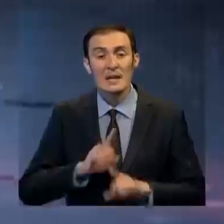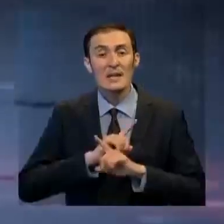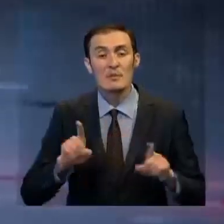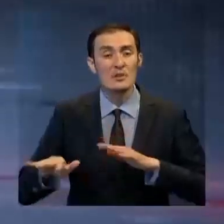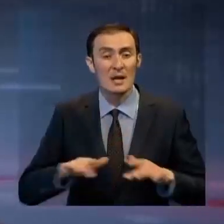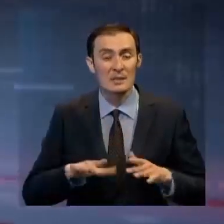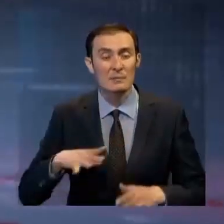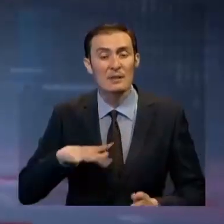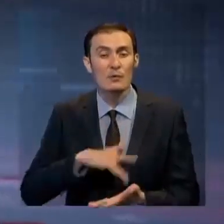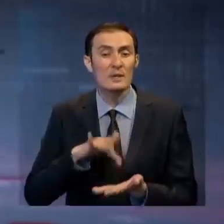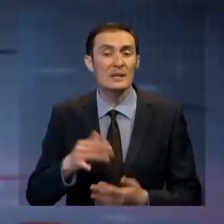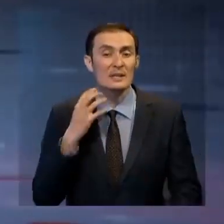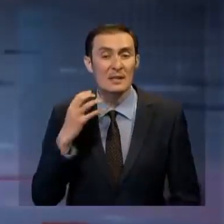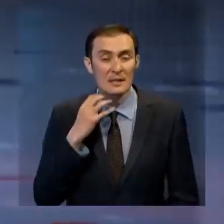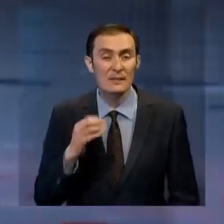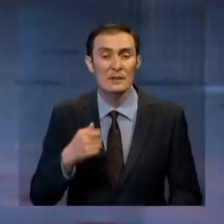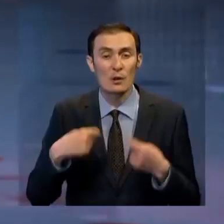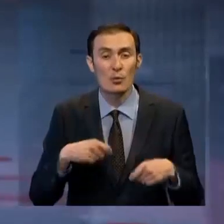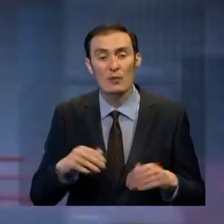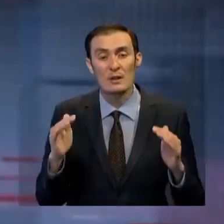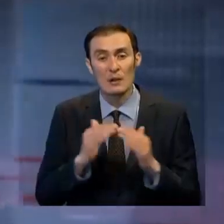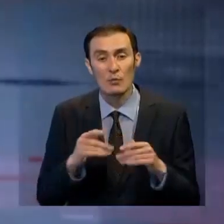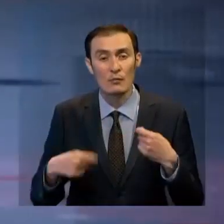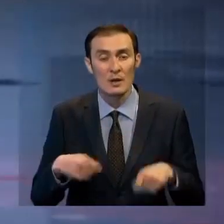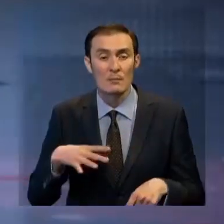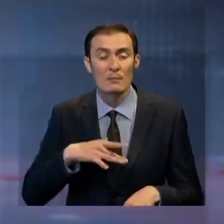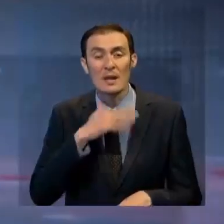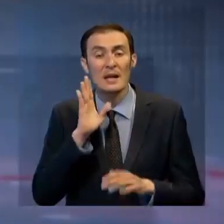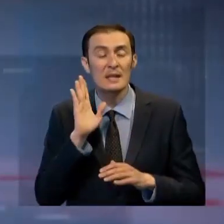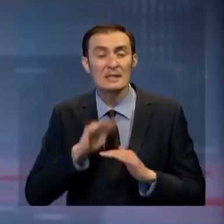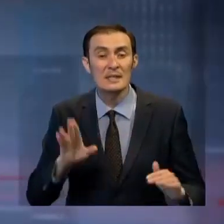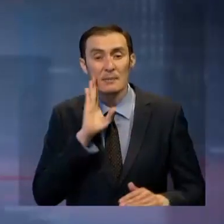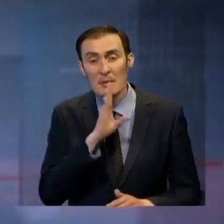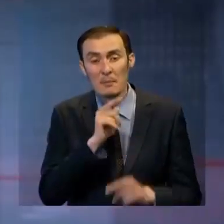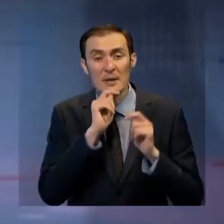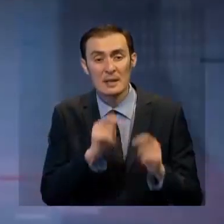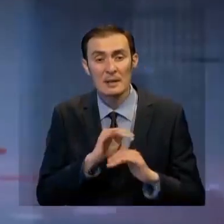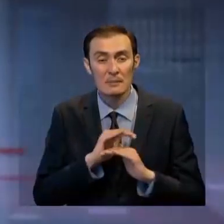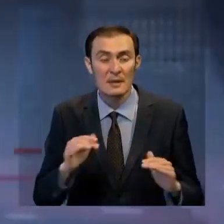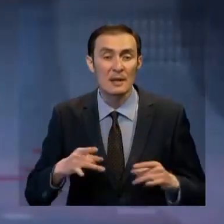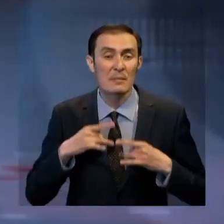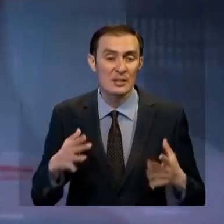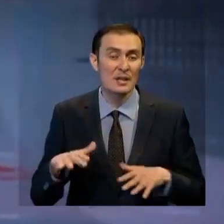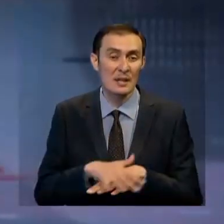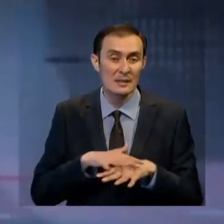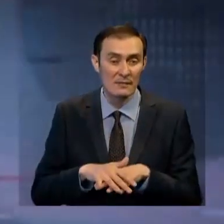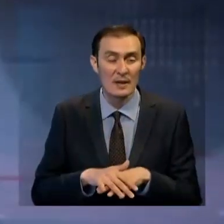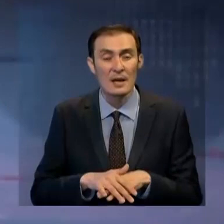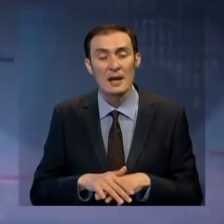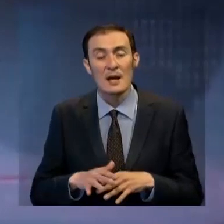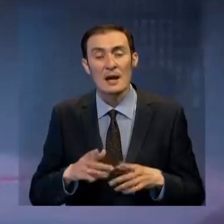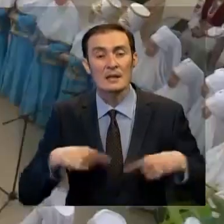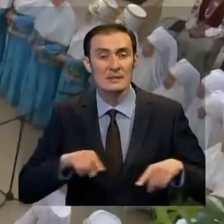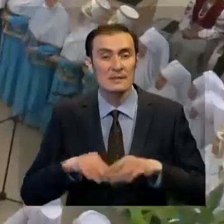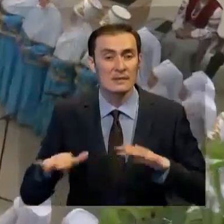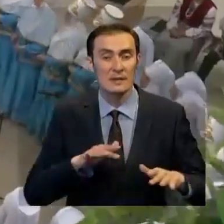Необычная акция прошла в Кызылорде. В одном из торговых домов города многодетные мамы подарили посетителям праздничное настроение. Перформанс